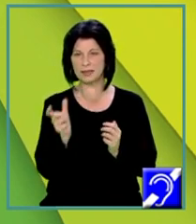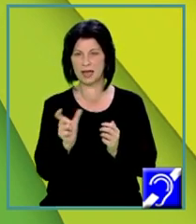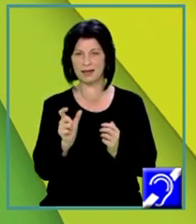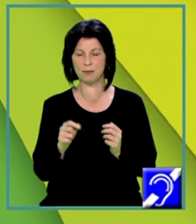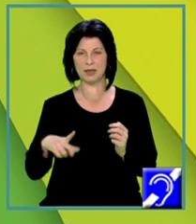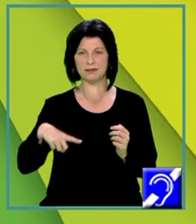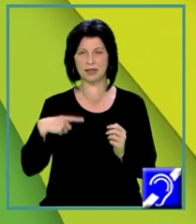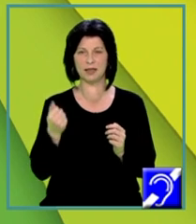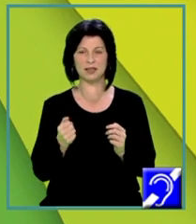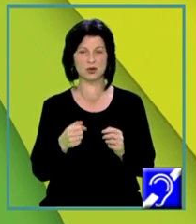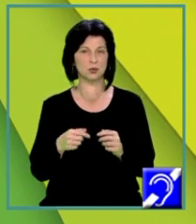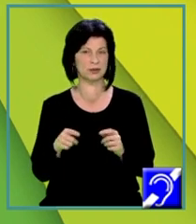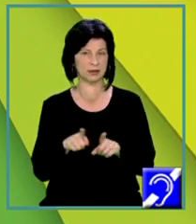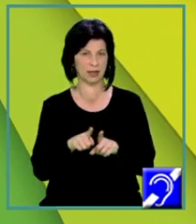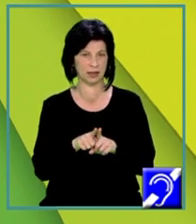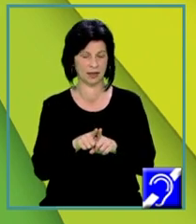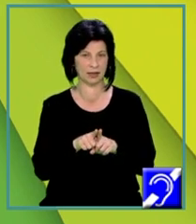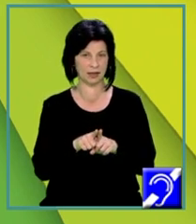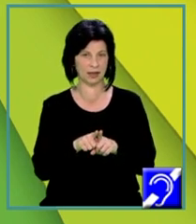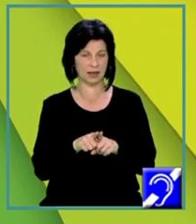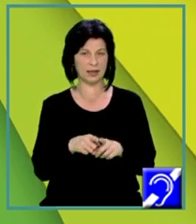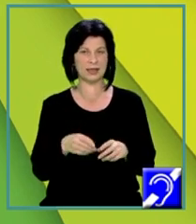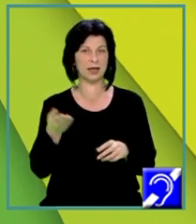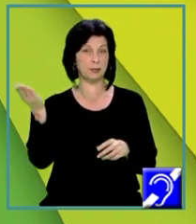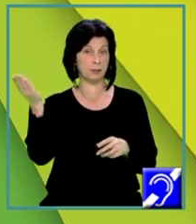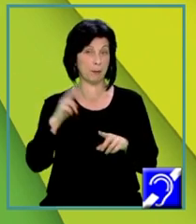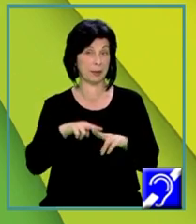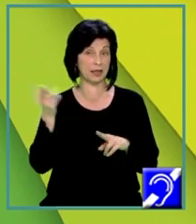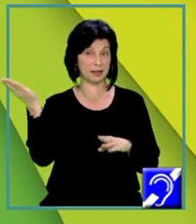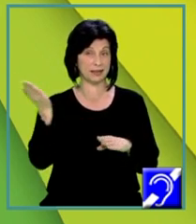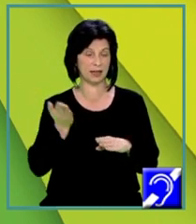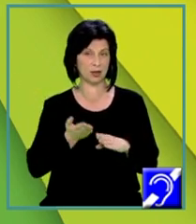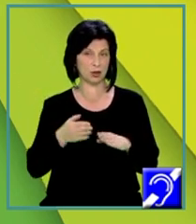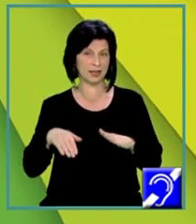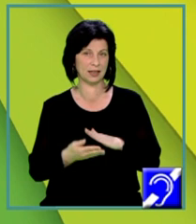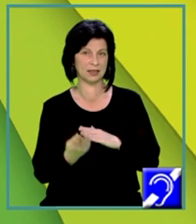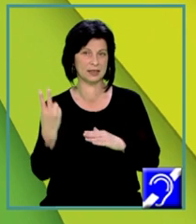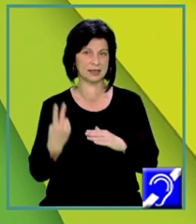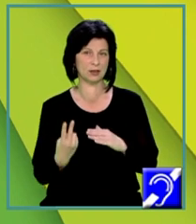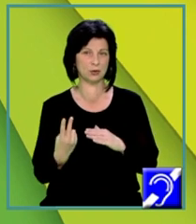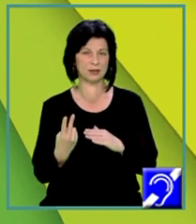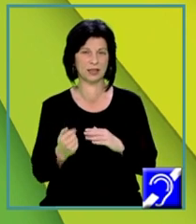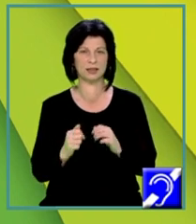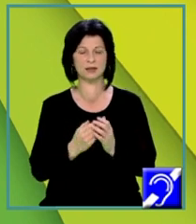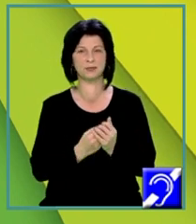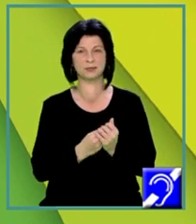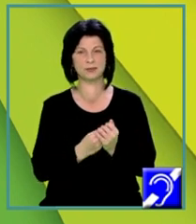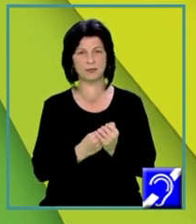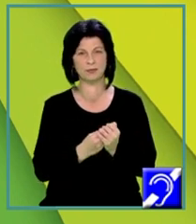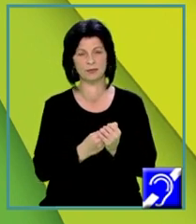diagonala secundară avem mai greu plus bac și de aride plus 2x prin urmare a acestei Matrice sumă produs